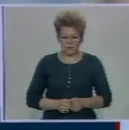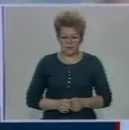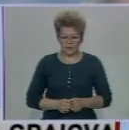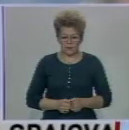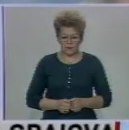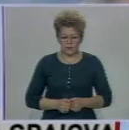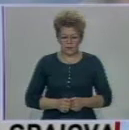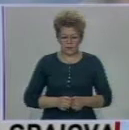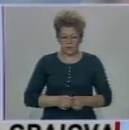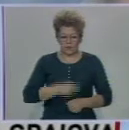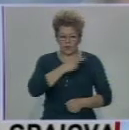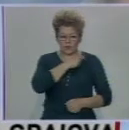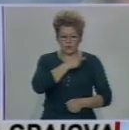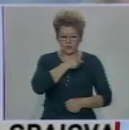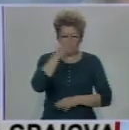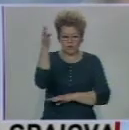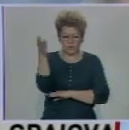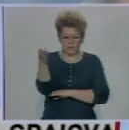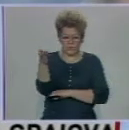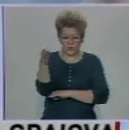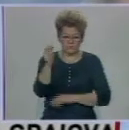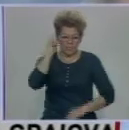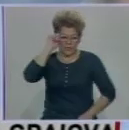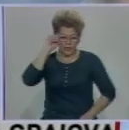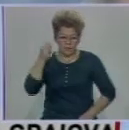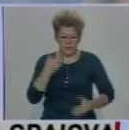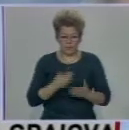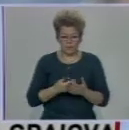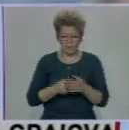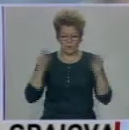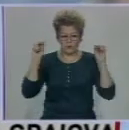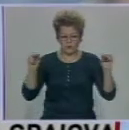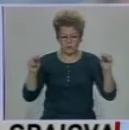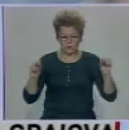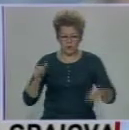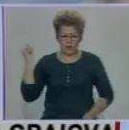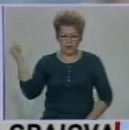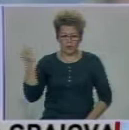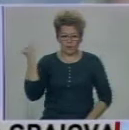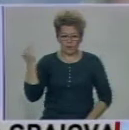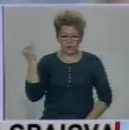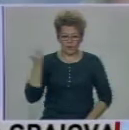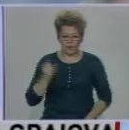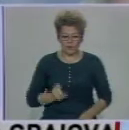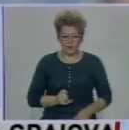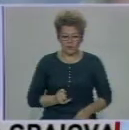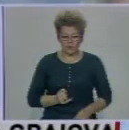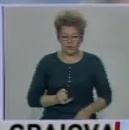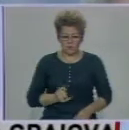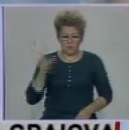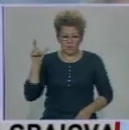Reprezentanții companiei se mândresc cu dumneavoastră. Pentru că cel mai important lucru pe care l-au găsit aici au fost